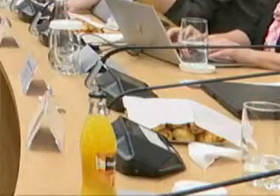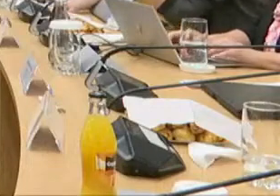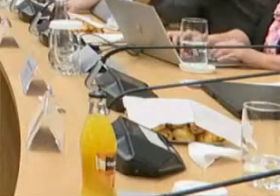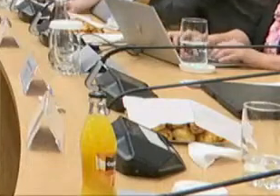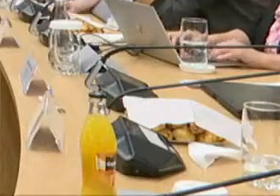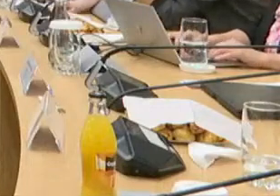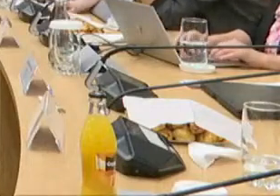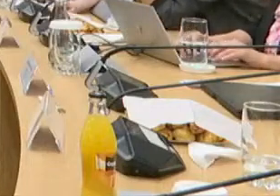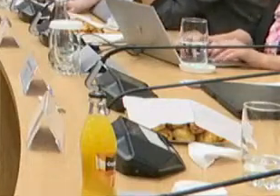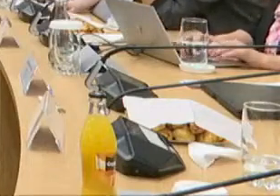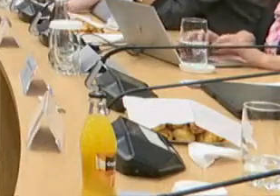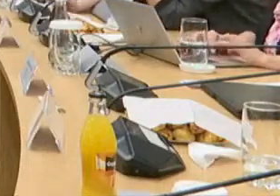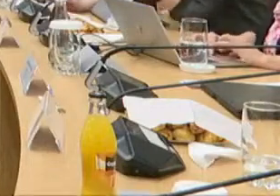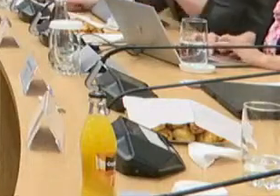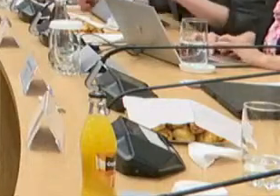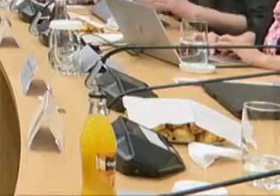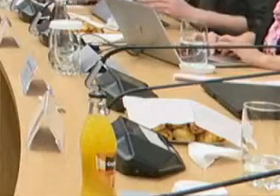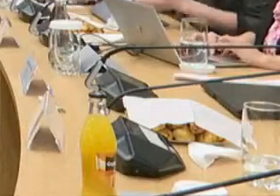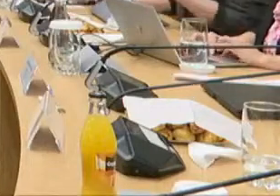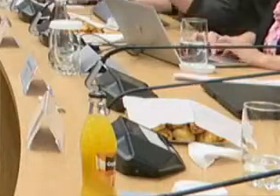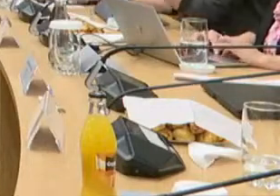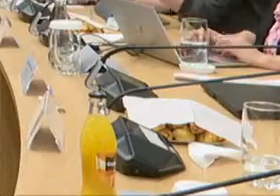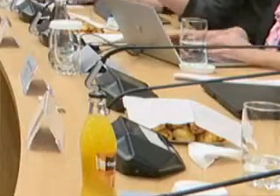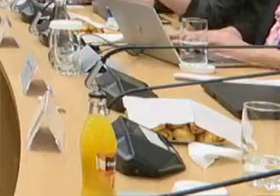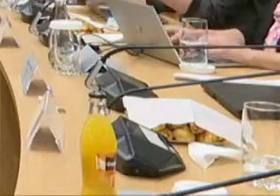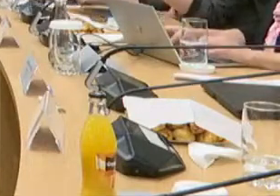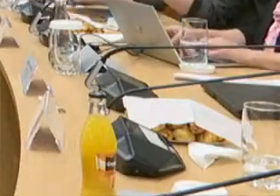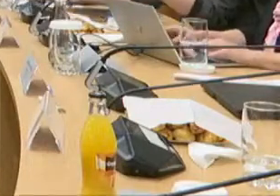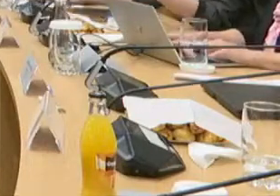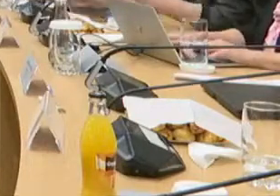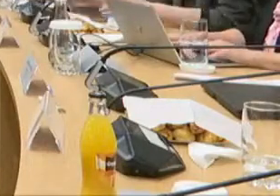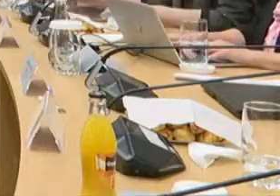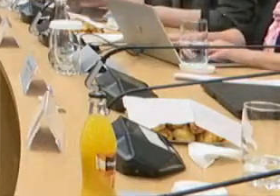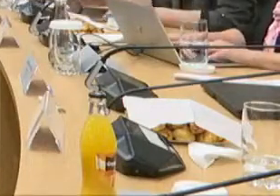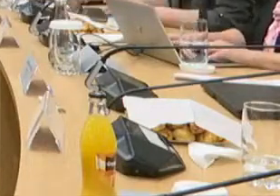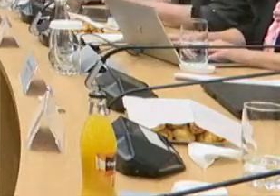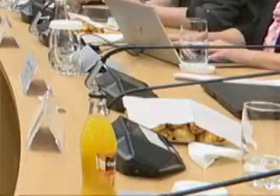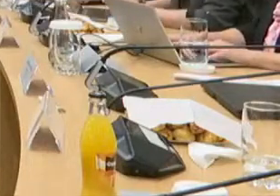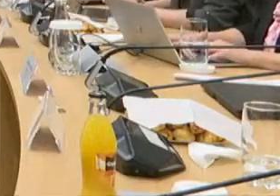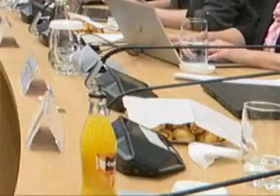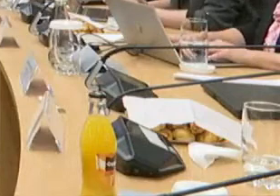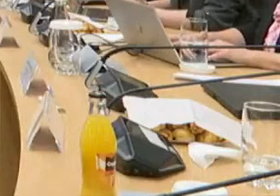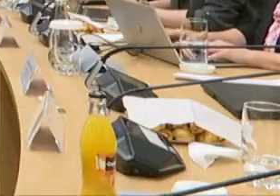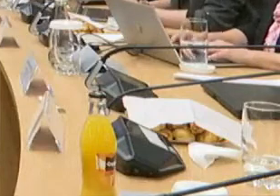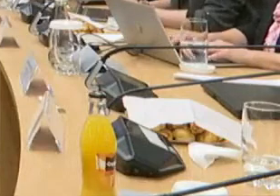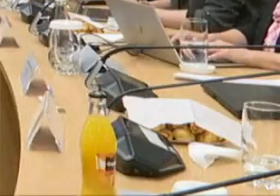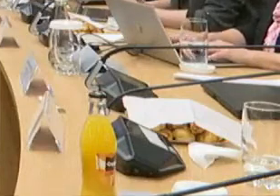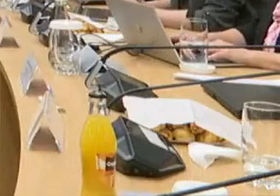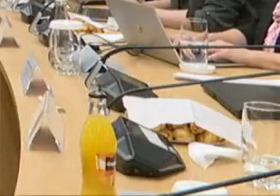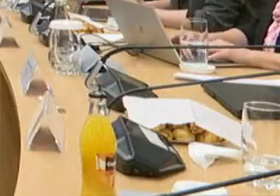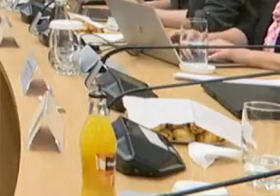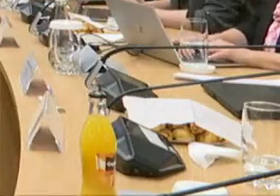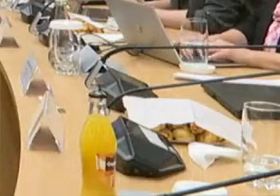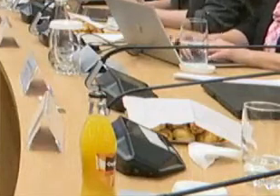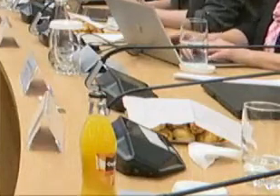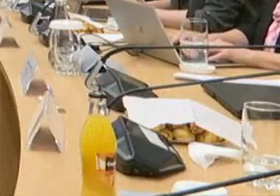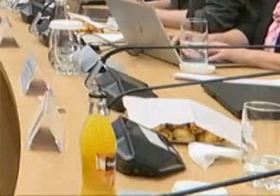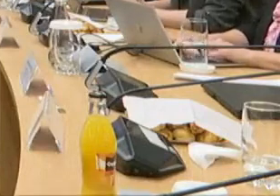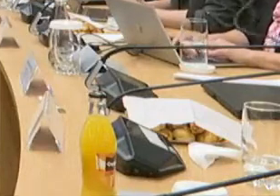Alexandra prezentă Olah EMS prezentă Petruș Flavia prezentă